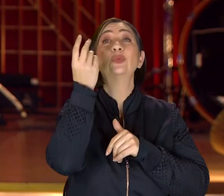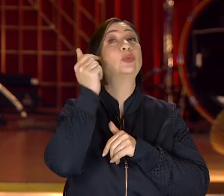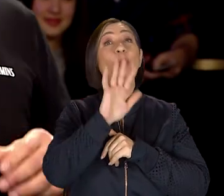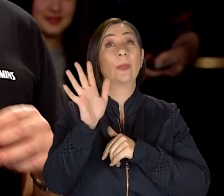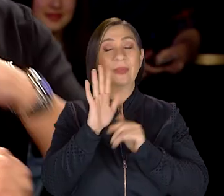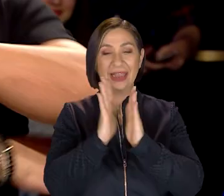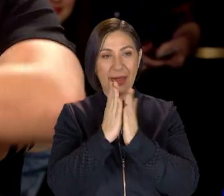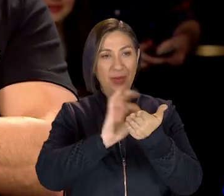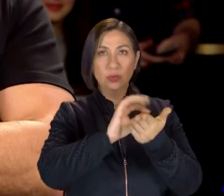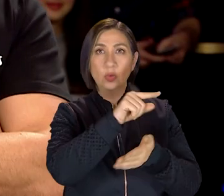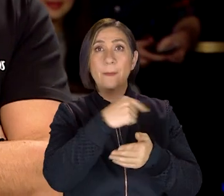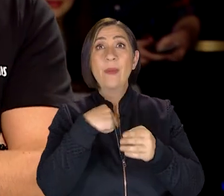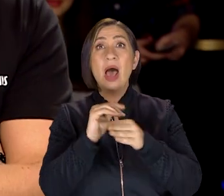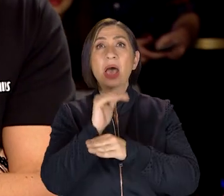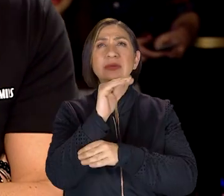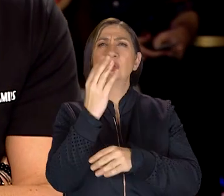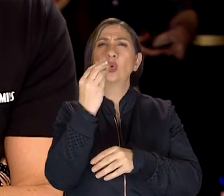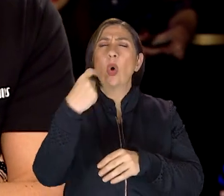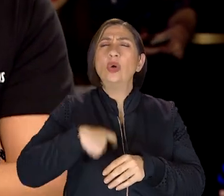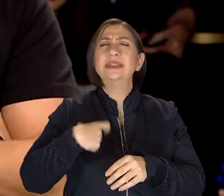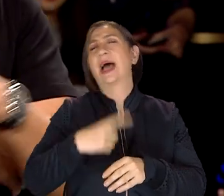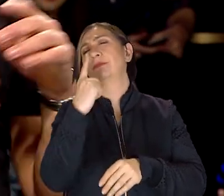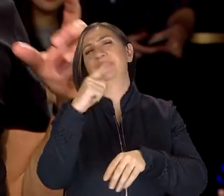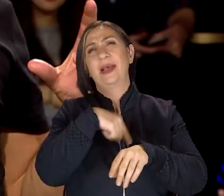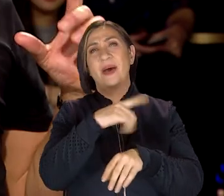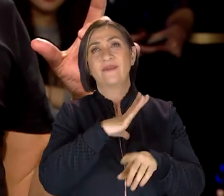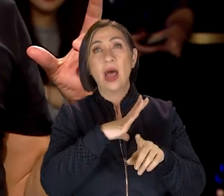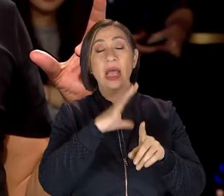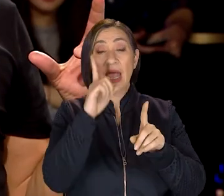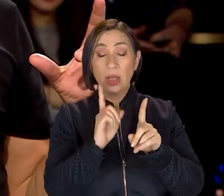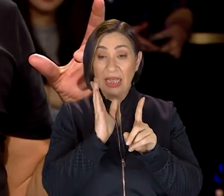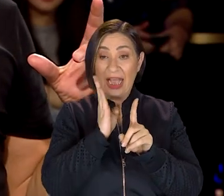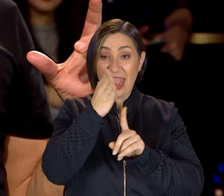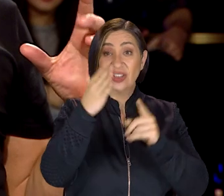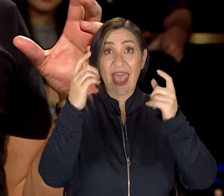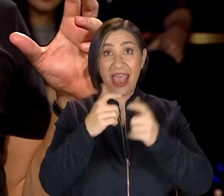unutmuyorum, kitapta da yazdım bunu. Benim hayatımda çok özel bir andır bu. İlk önce gideceğin yeri